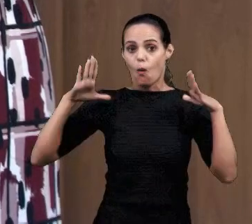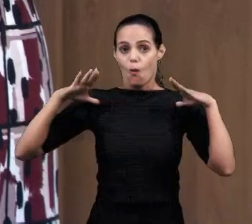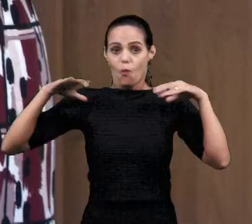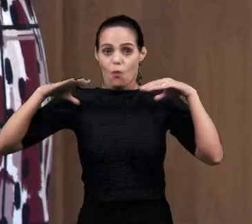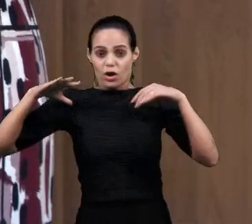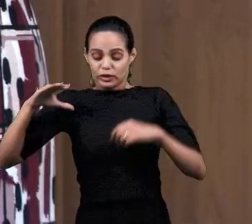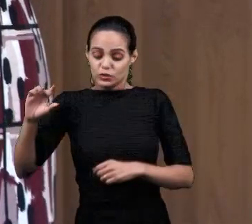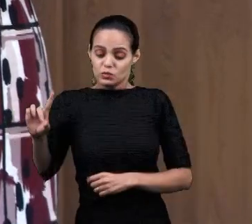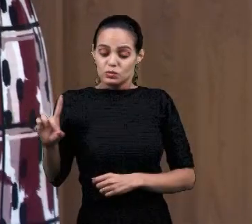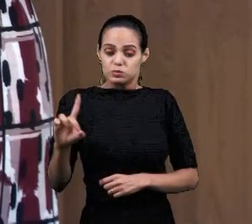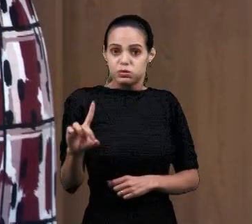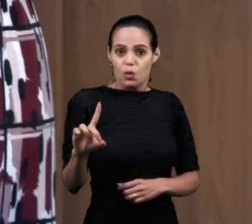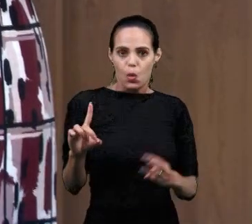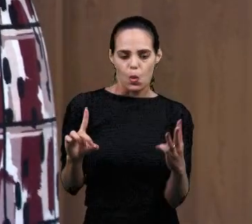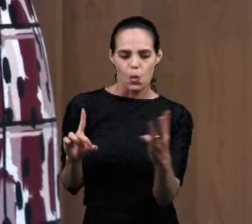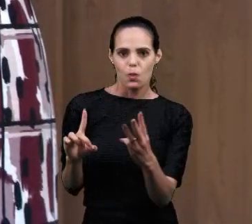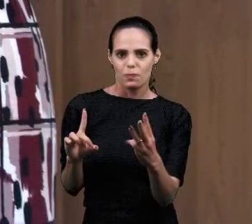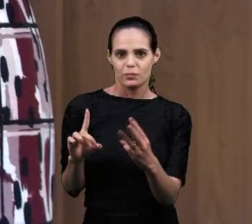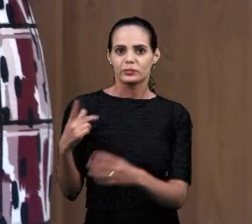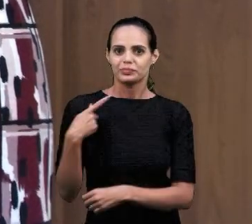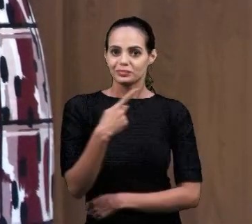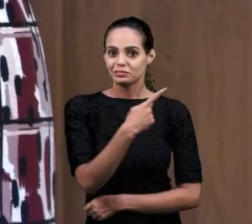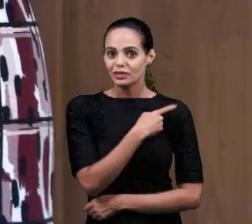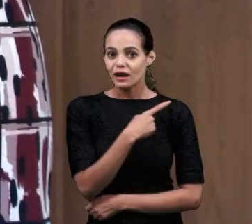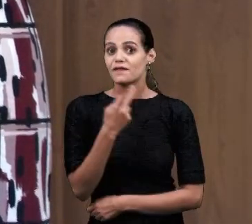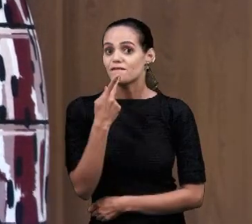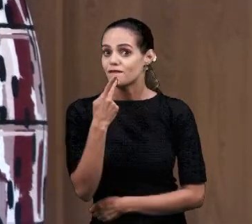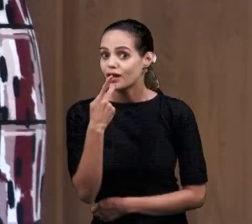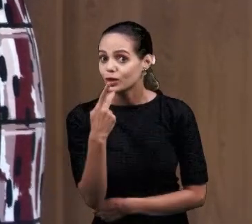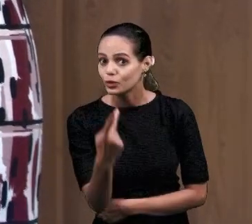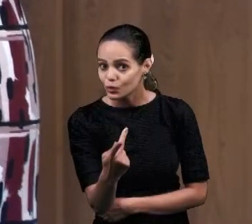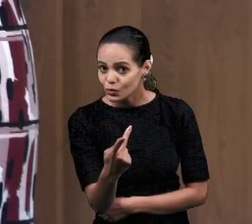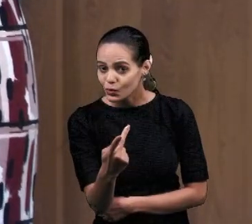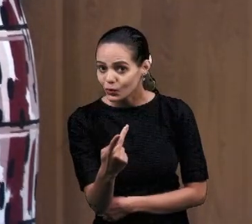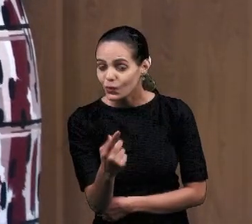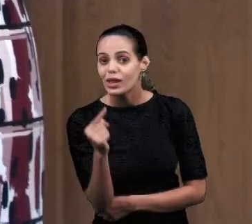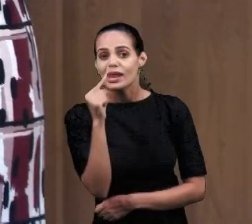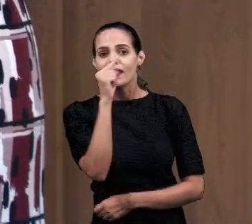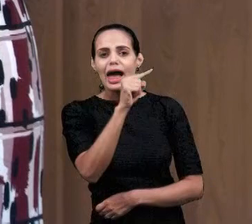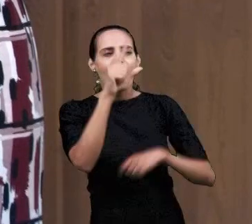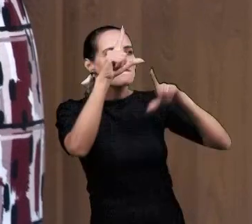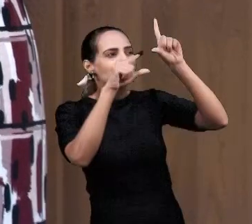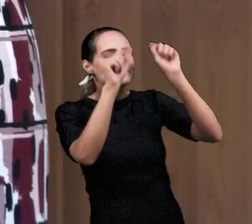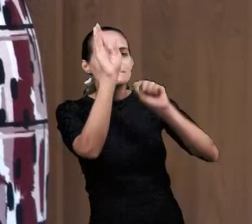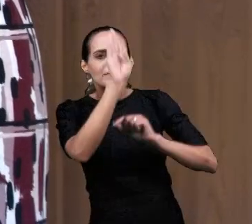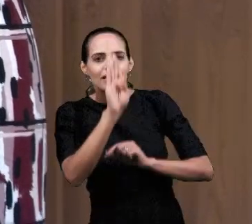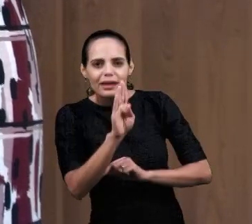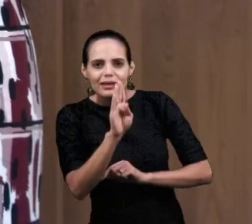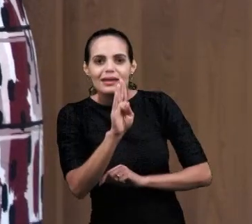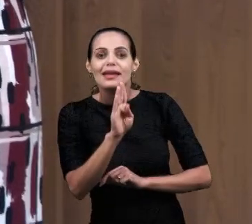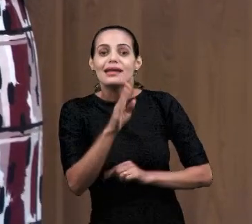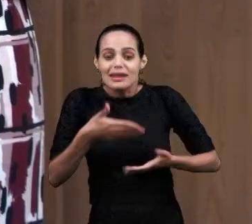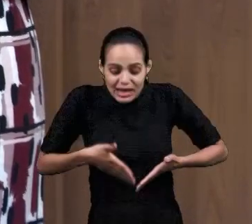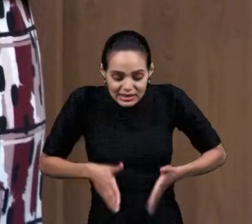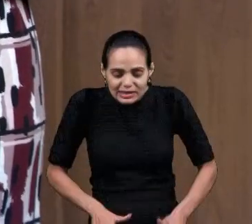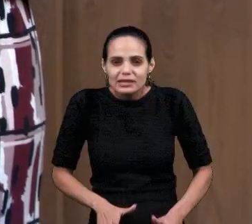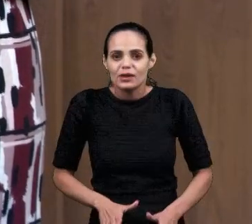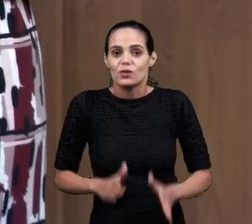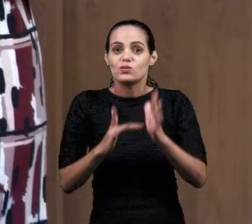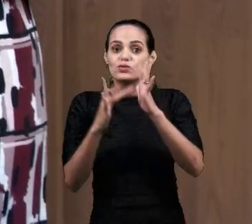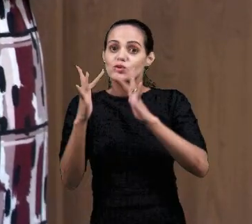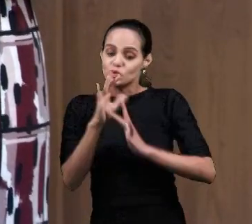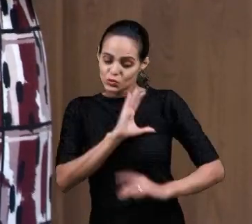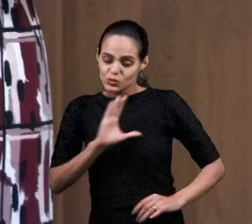et leur a dit que à la ville de Bethléem avait né le Sauveur qui est Christ. À ce